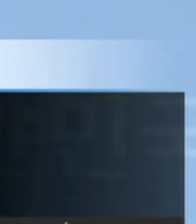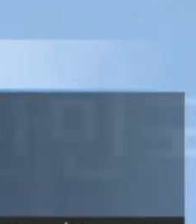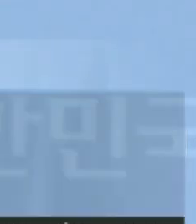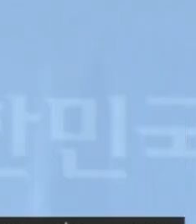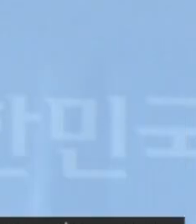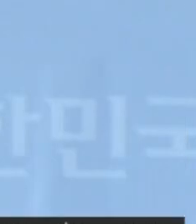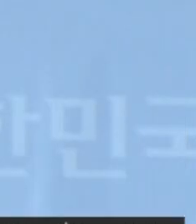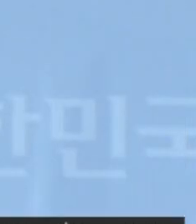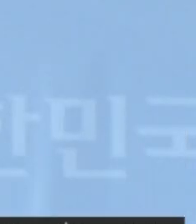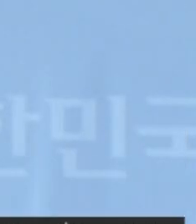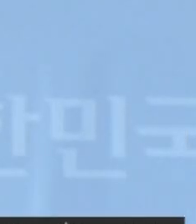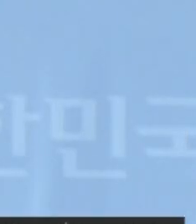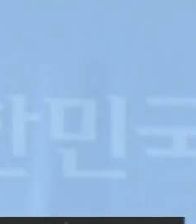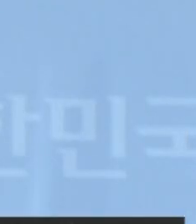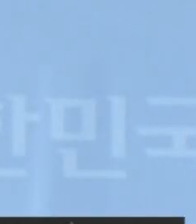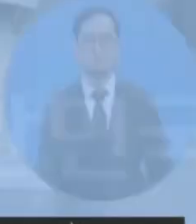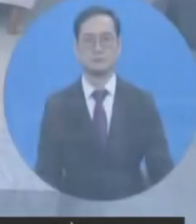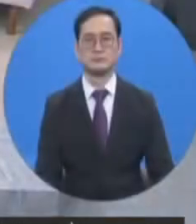도배되고 있습니다.